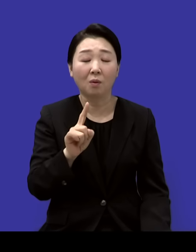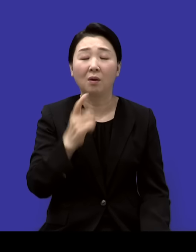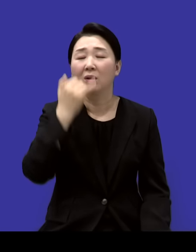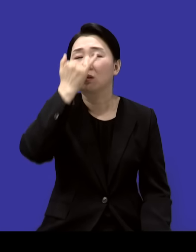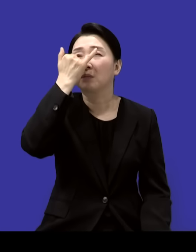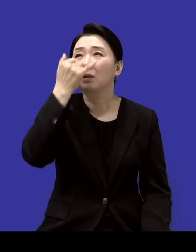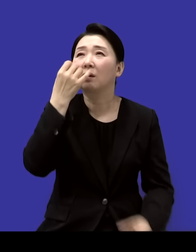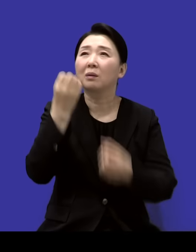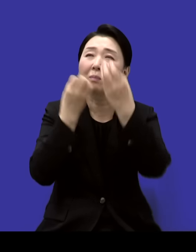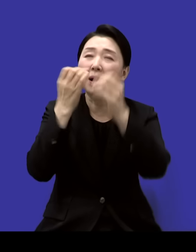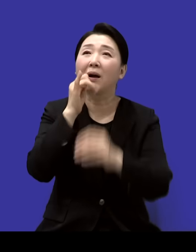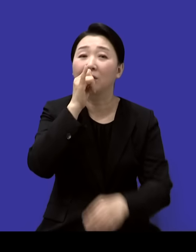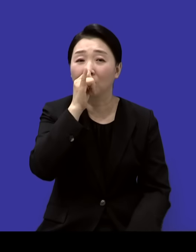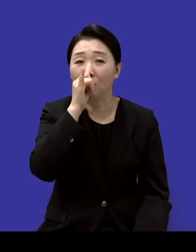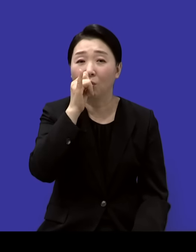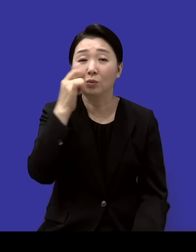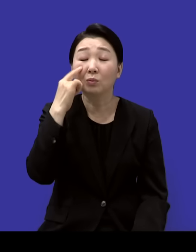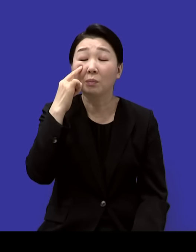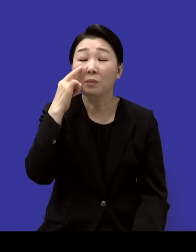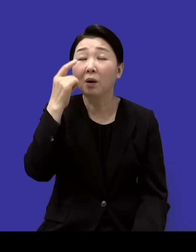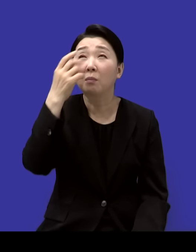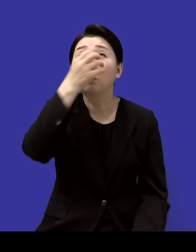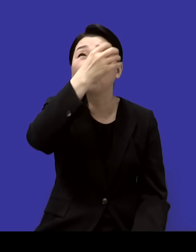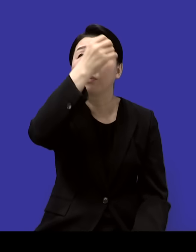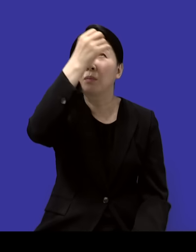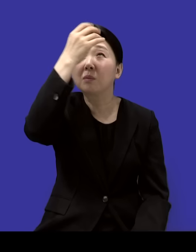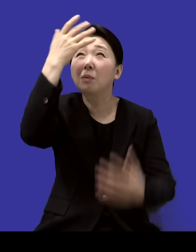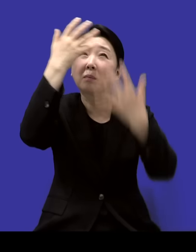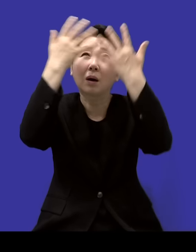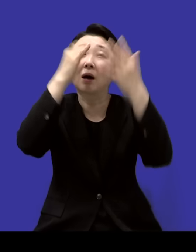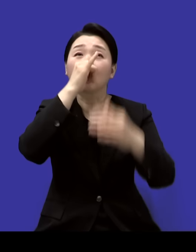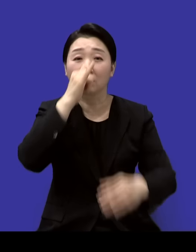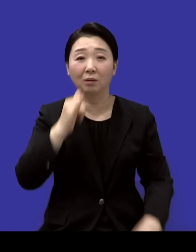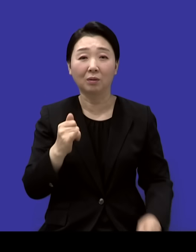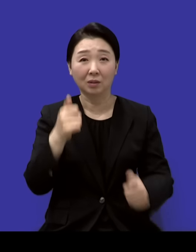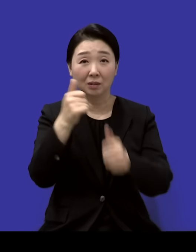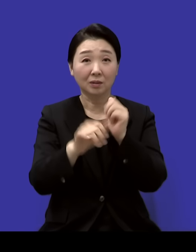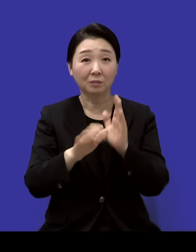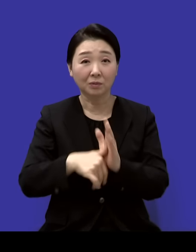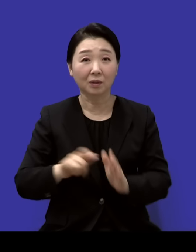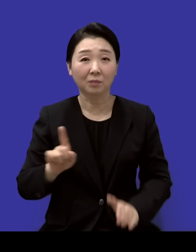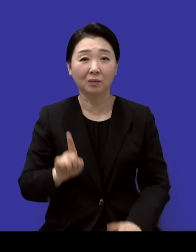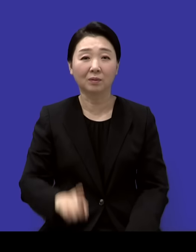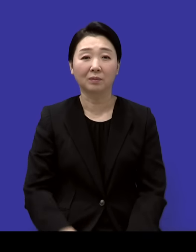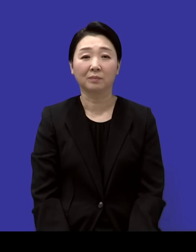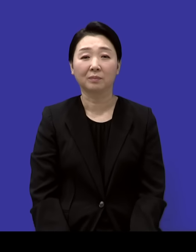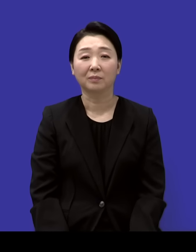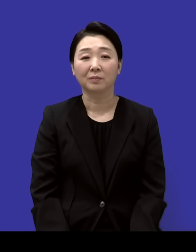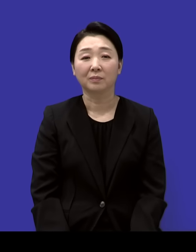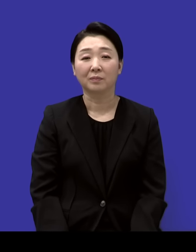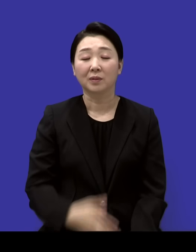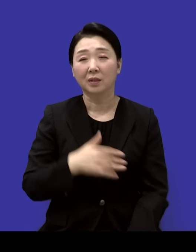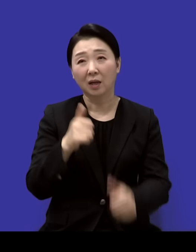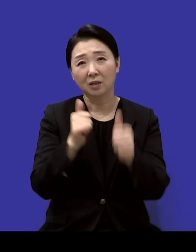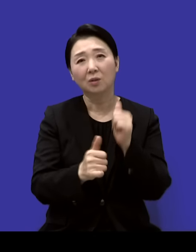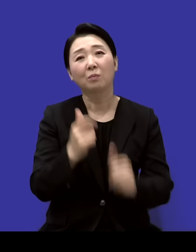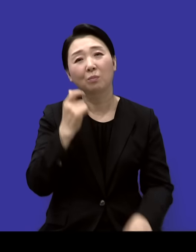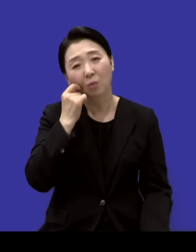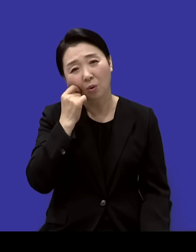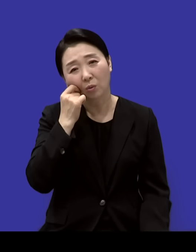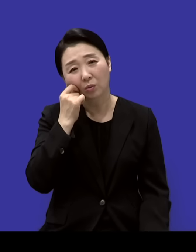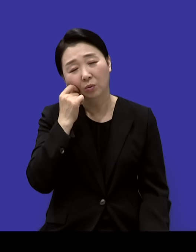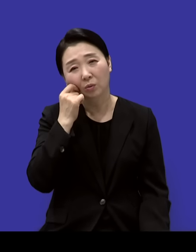잠꼬대하면서 일어나고 어머나. 막 눈앞에 막 돌아다니는 거예요 이게. 네. 그러다가 시험 때는 제가 차마 시험을 치르지 못하고